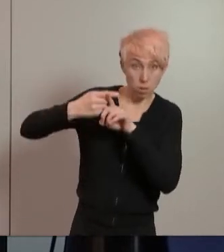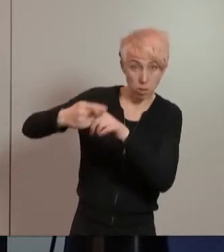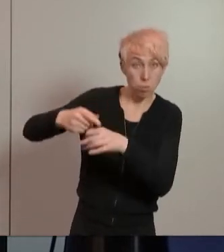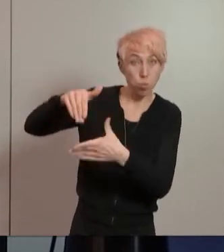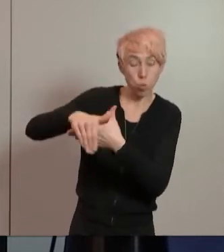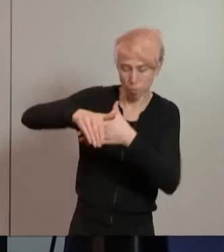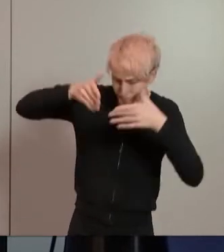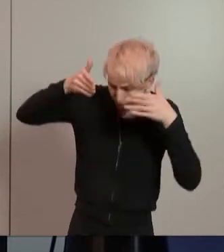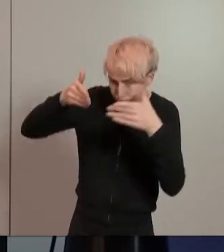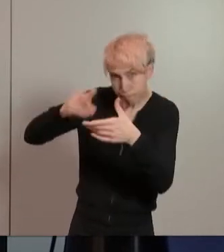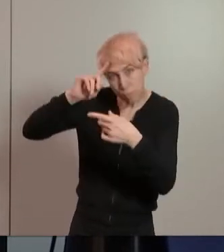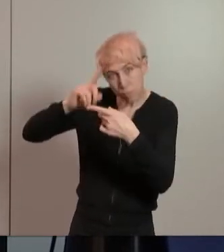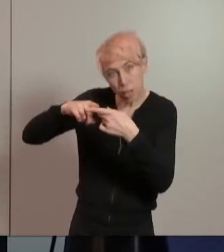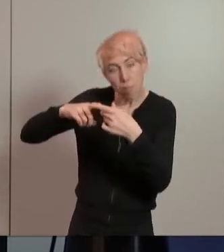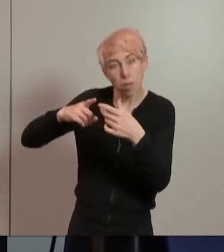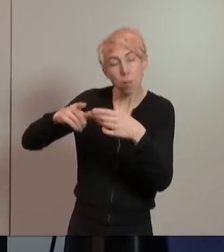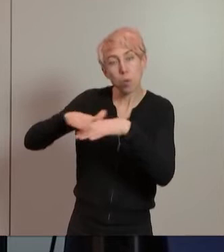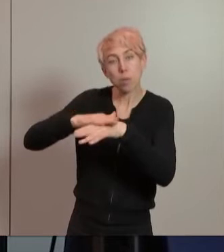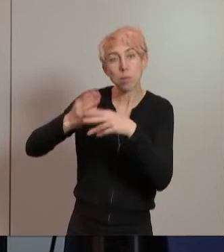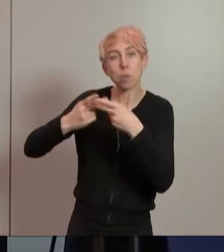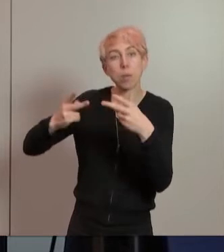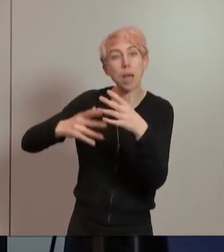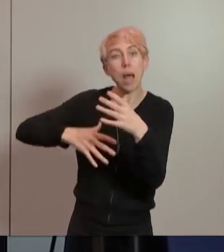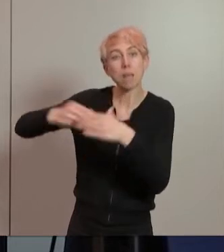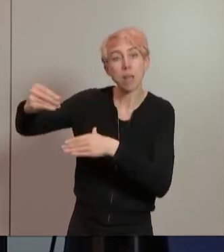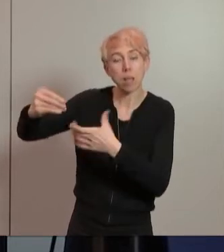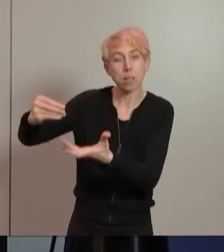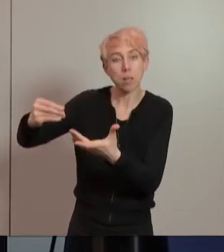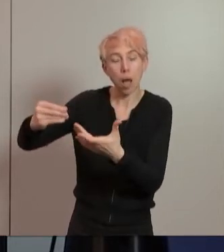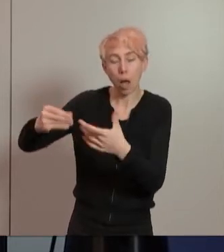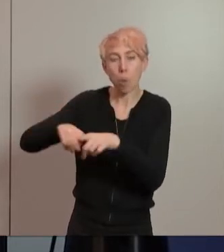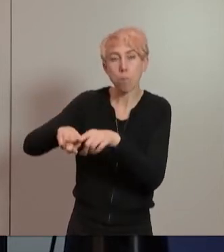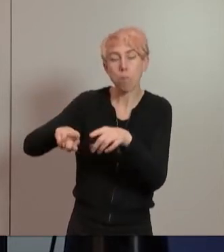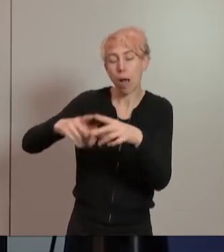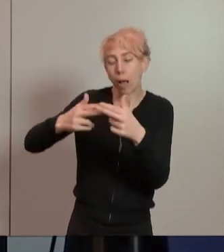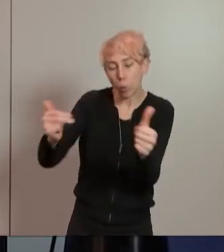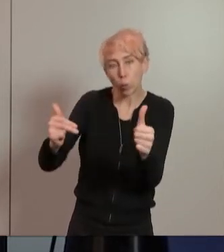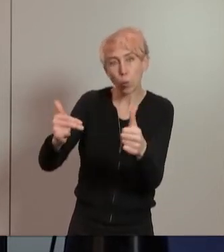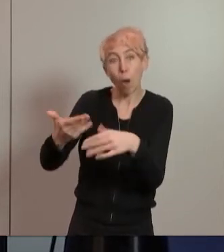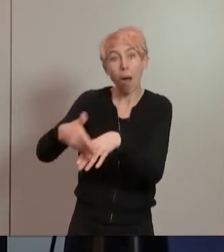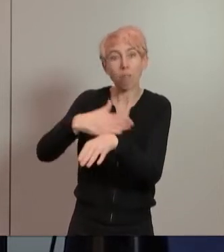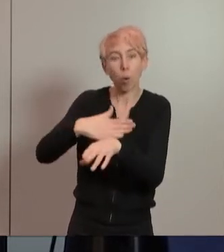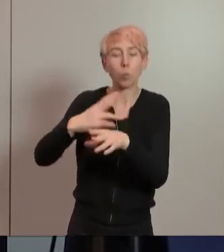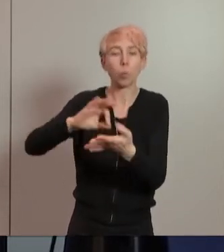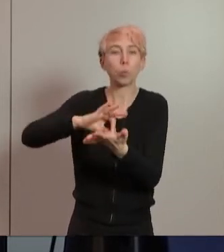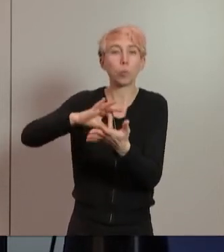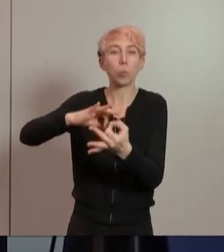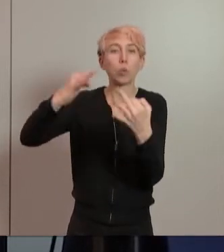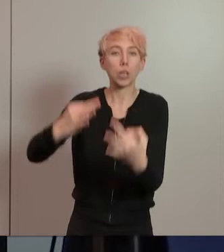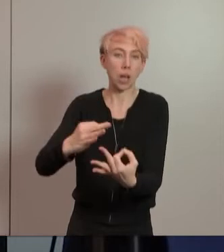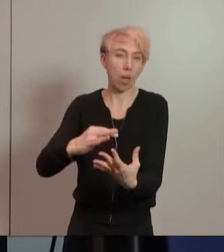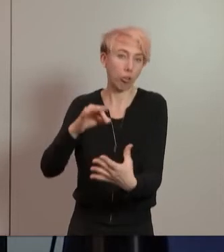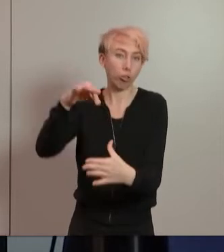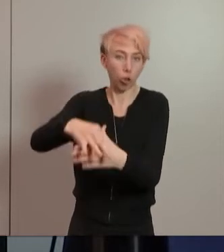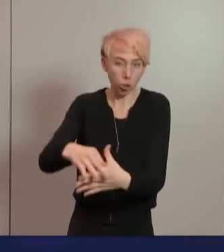soir uniquement sur le volet externe des politiques publiques, et c'est un préalable au vote du budget. Donc,